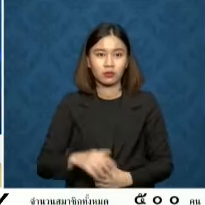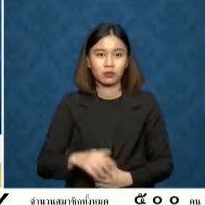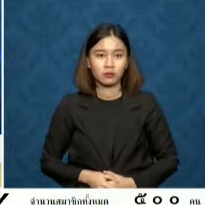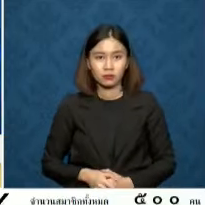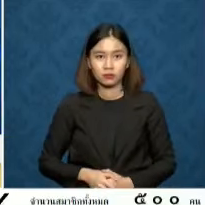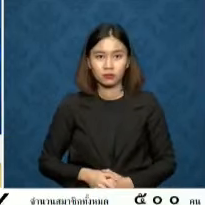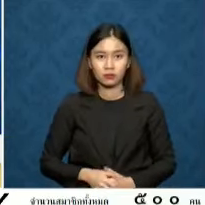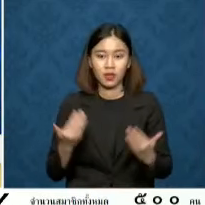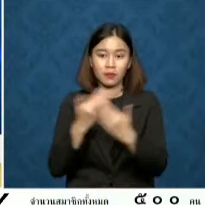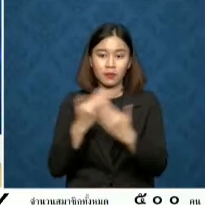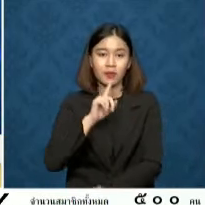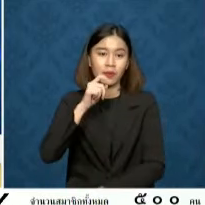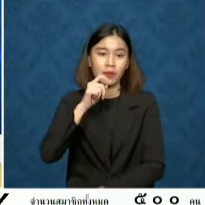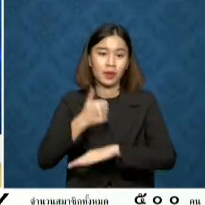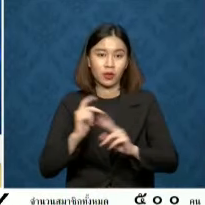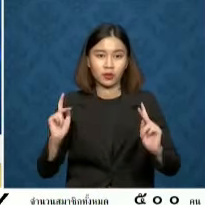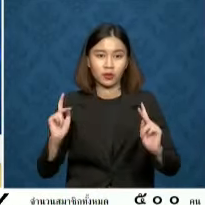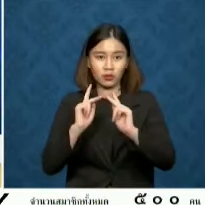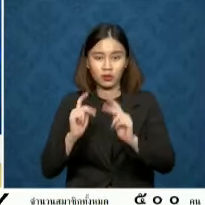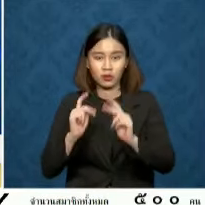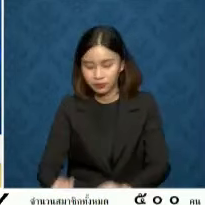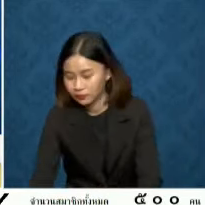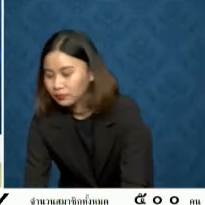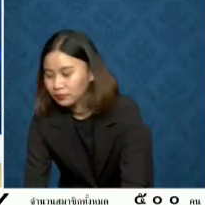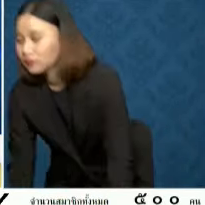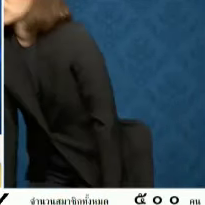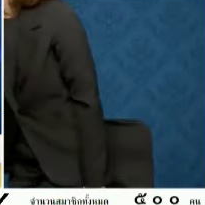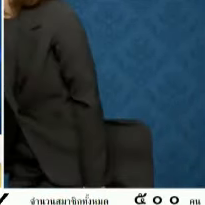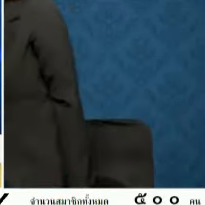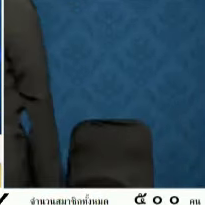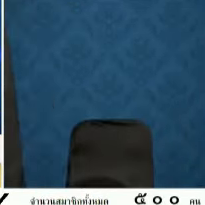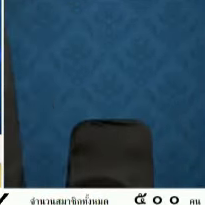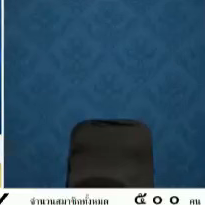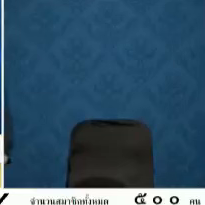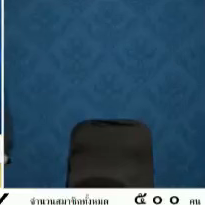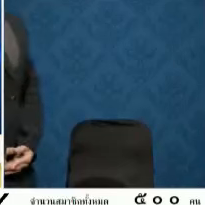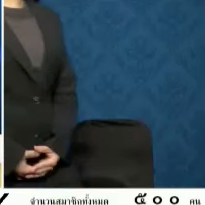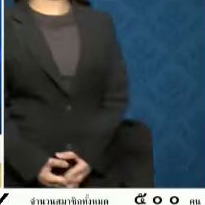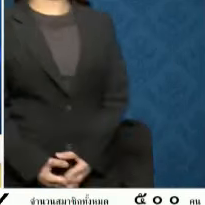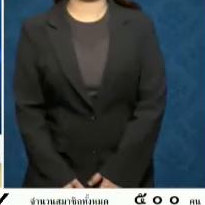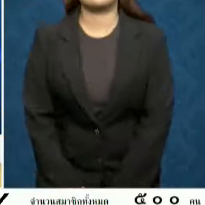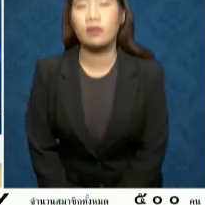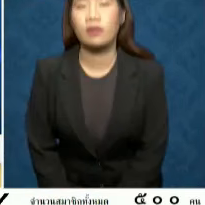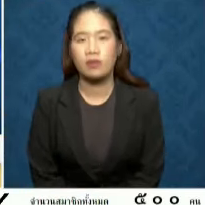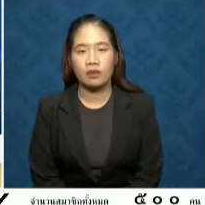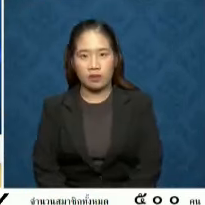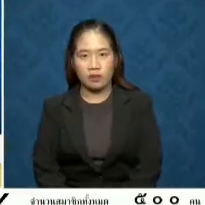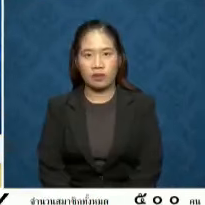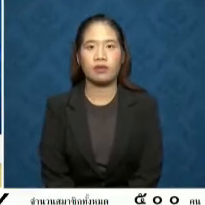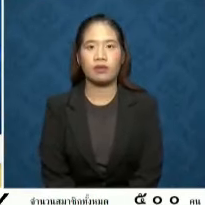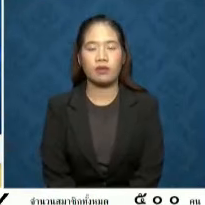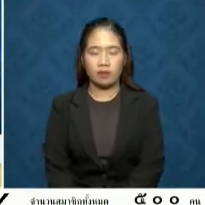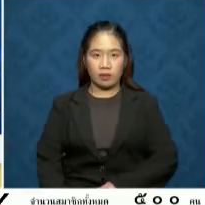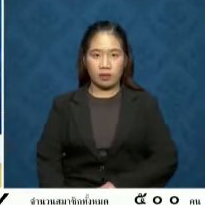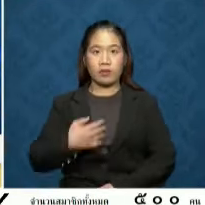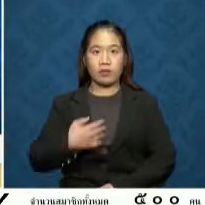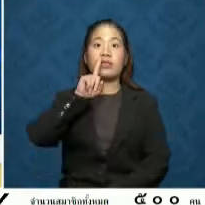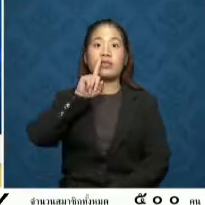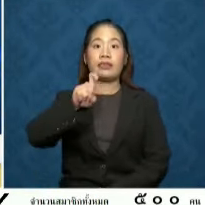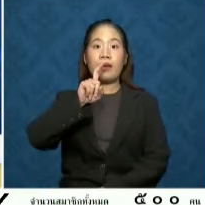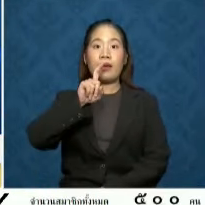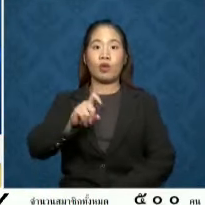เปลี่ยนไปถามท่านรัฐมนตรีมั้งครับนักข่าวถามว่าท่านรัฐมนตรีครับสรุปจะไม่กู้เรือขึ้นมาแล้วใช่ไหมท่านสุทินท่านจำได้ไหมครับท่านตอบว่าอะ